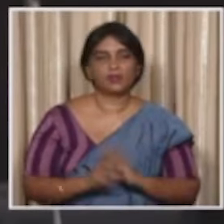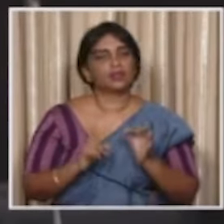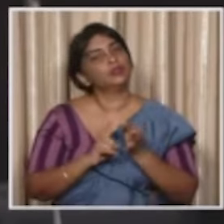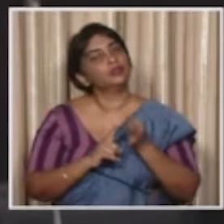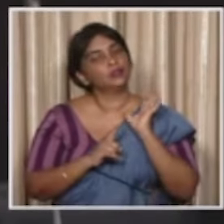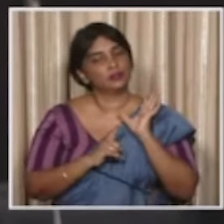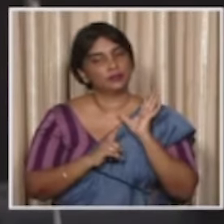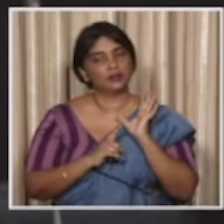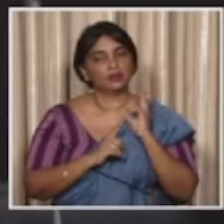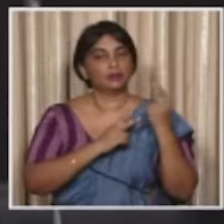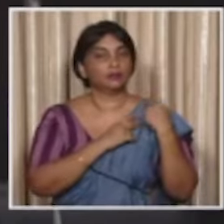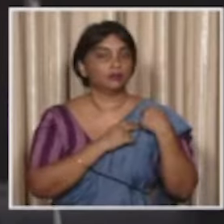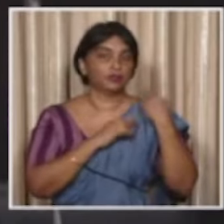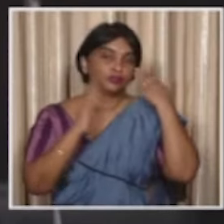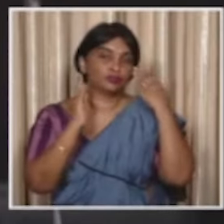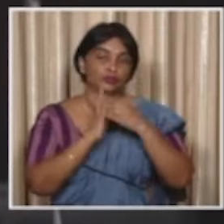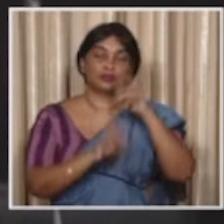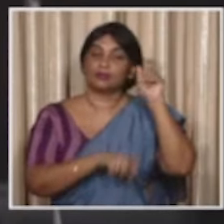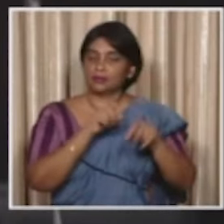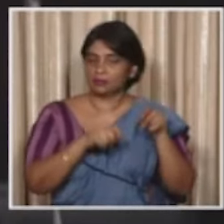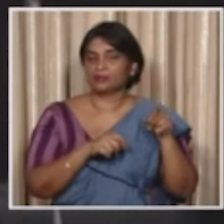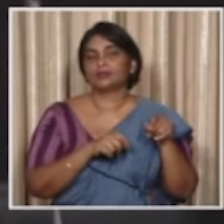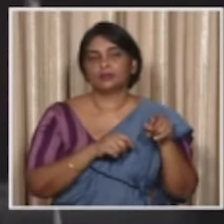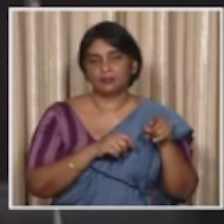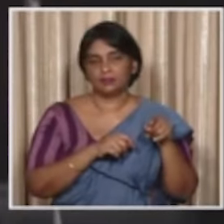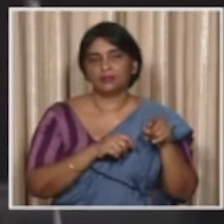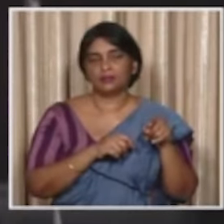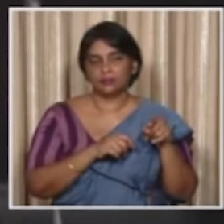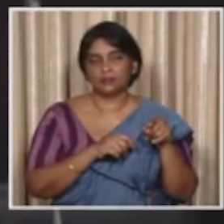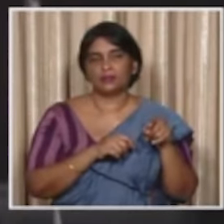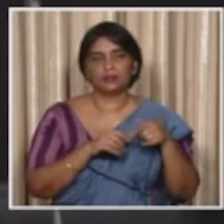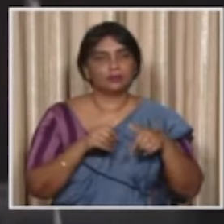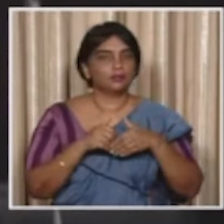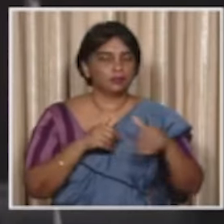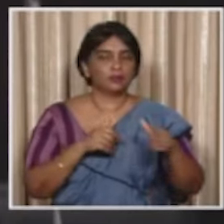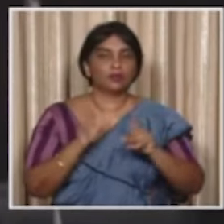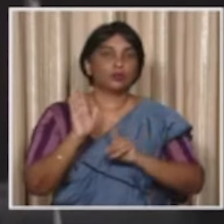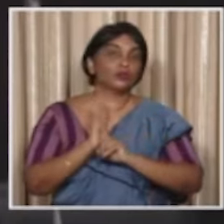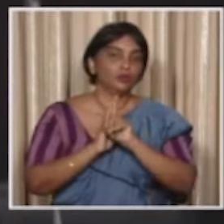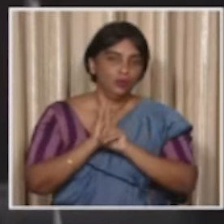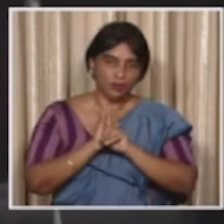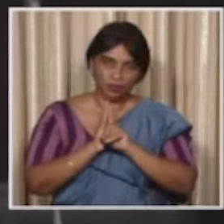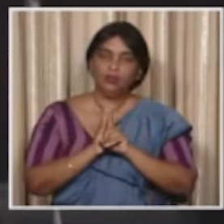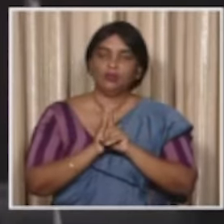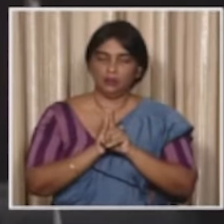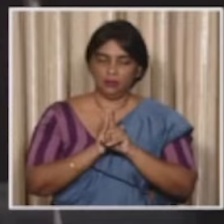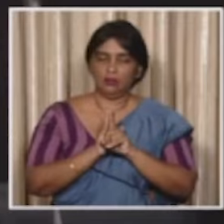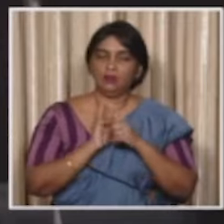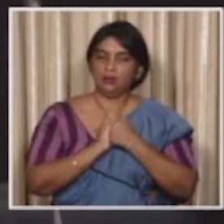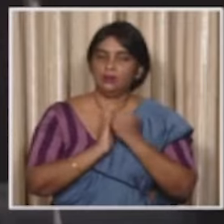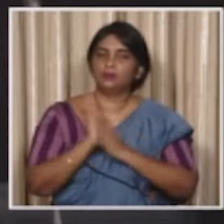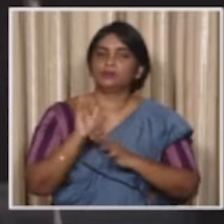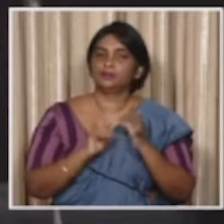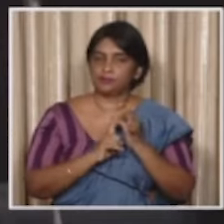ජනාධිපති දූර දකින්න හීන දකින්න කට්ටිය මේ දවස්වල යනවා උතුරට. ගරු